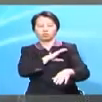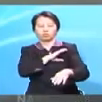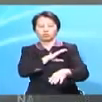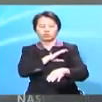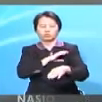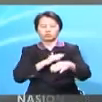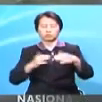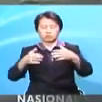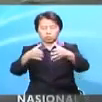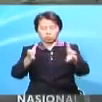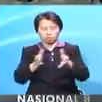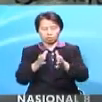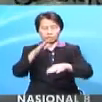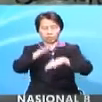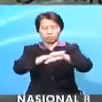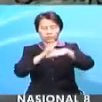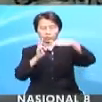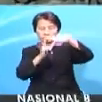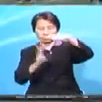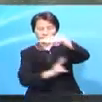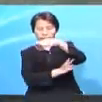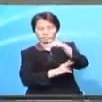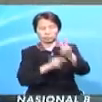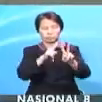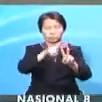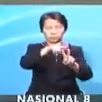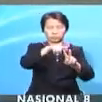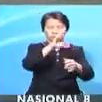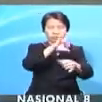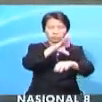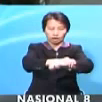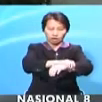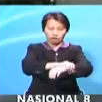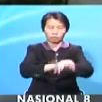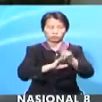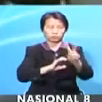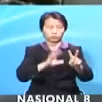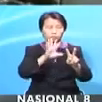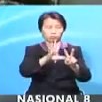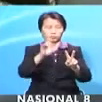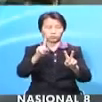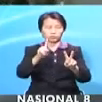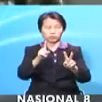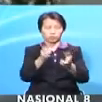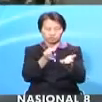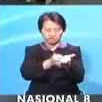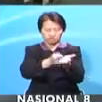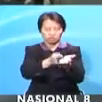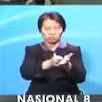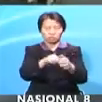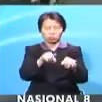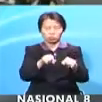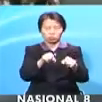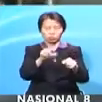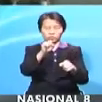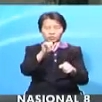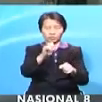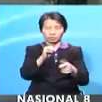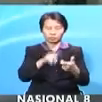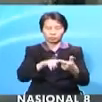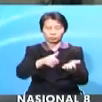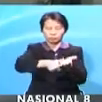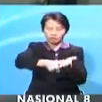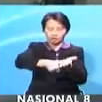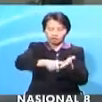di atas jembatan kemuku jadi jodoh penjenayah itu ditahan sama 251 biji peo kuda Sabo heroin dan